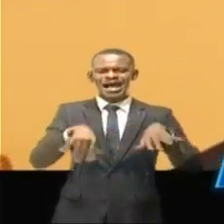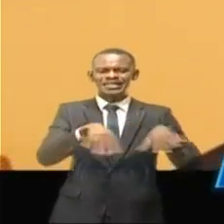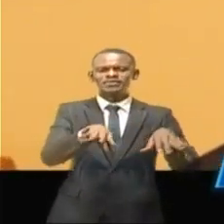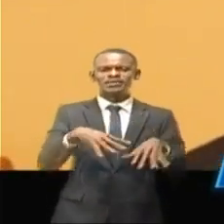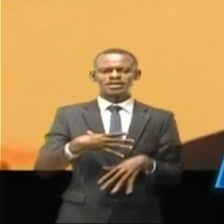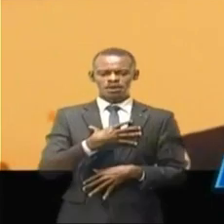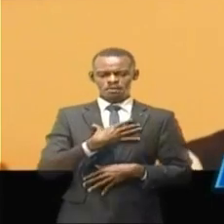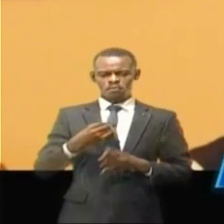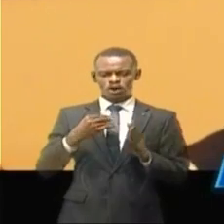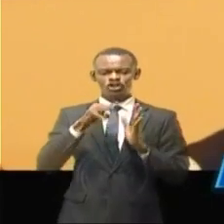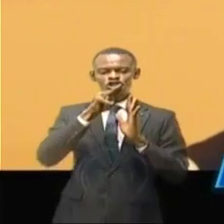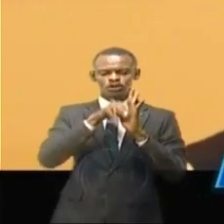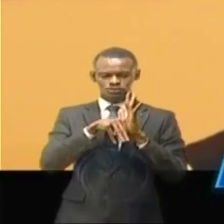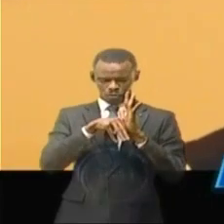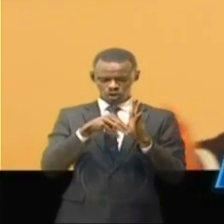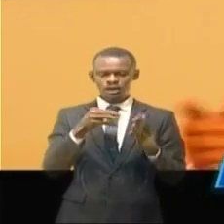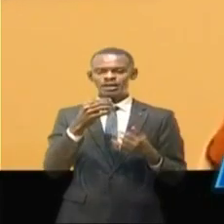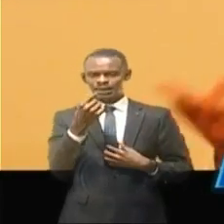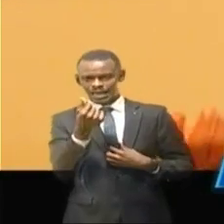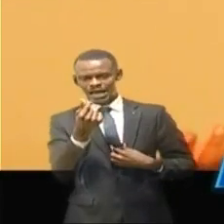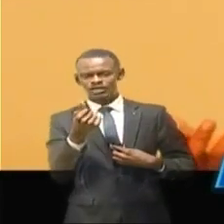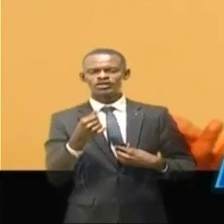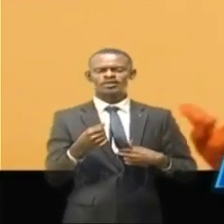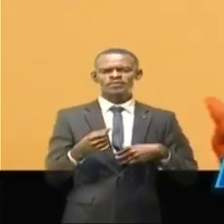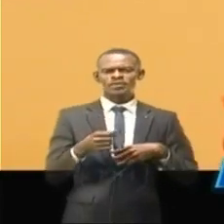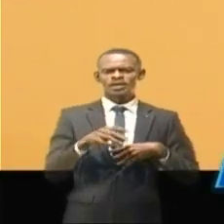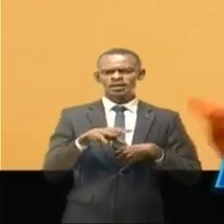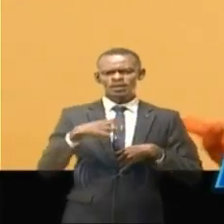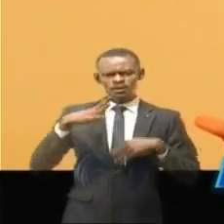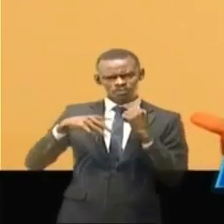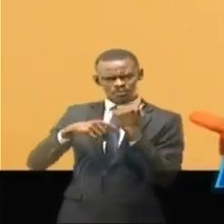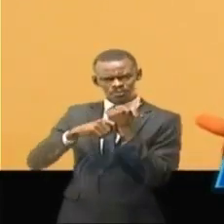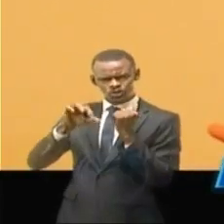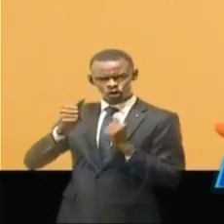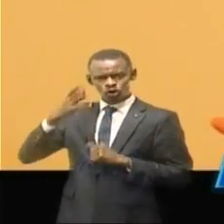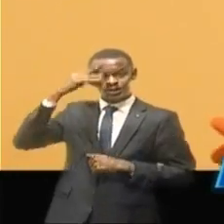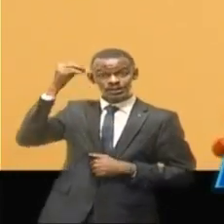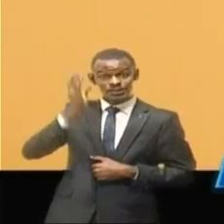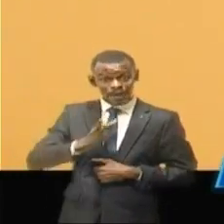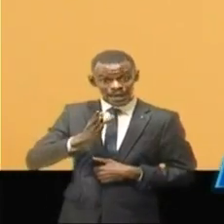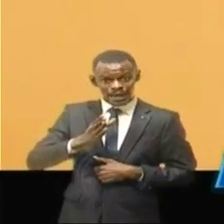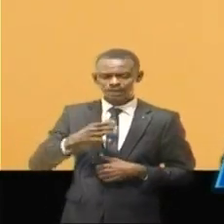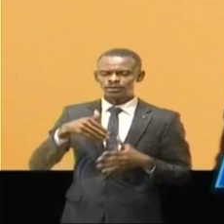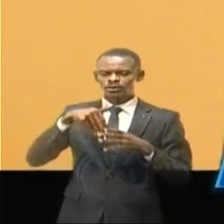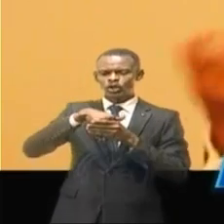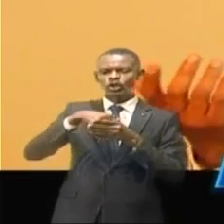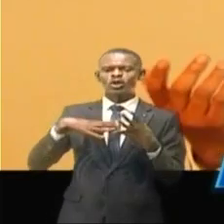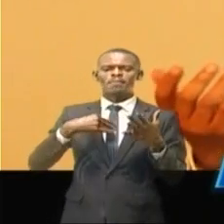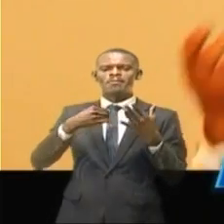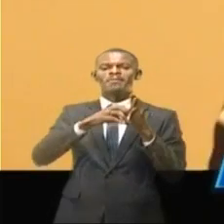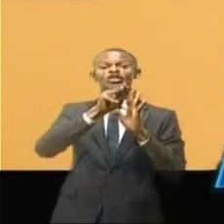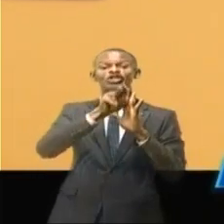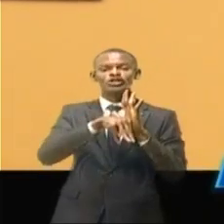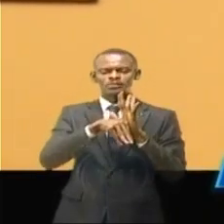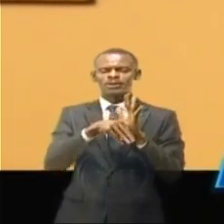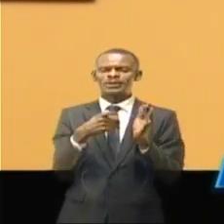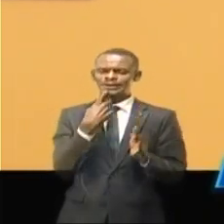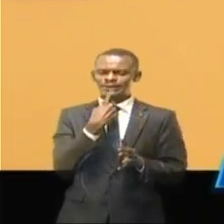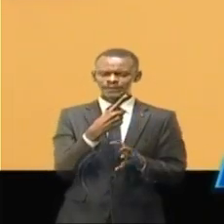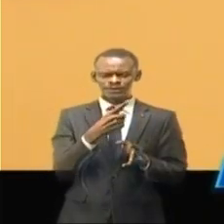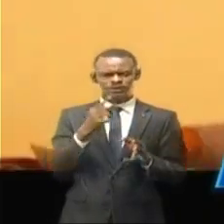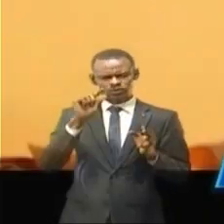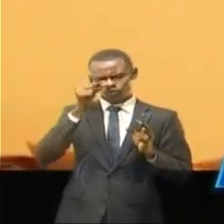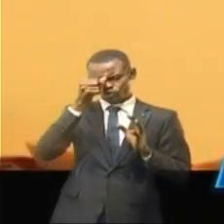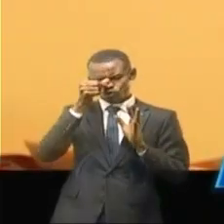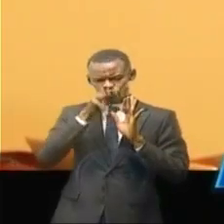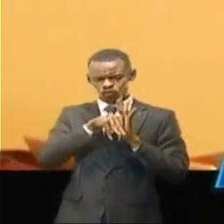Cabois, expert financier Sénaref. Il a développé sur la corruption qui gangrène différents services et les efforts du gouvernement pour sortir de cette